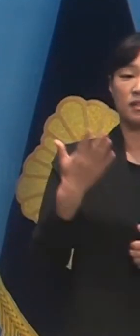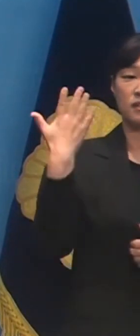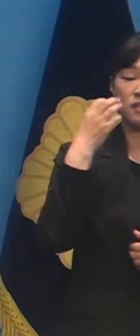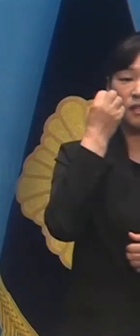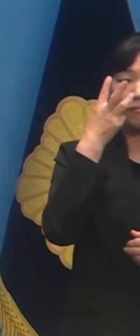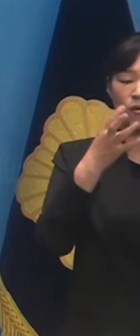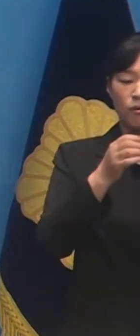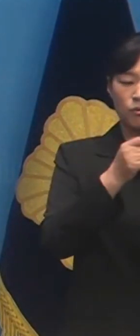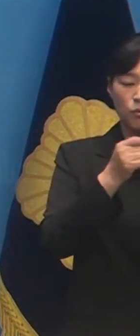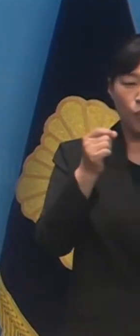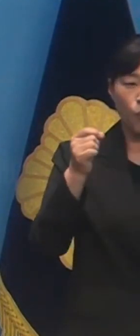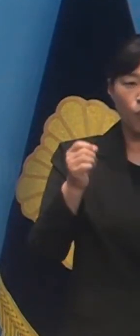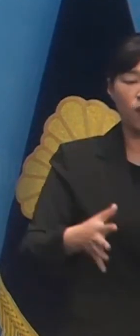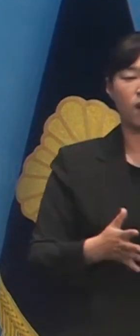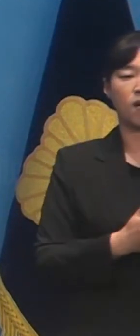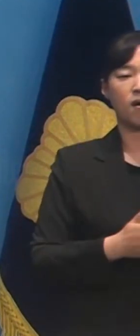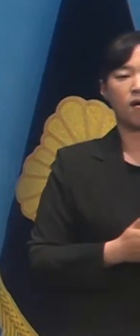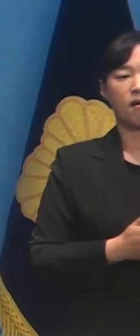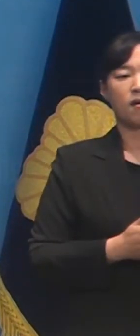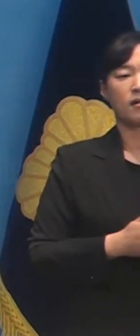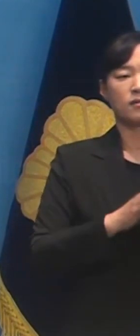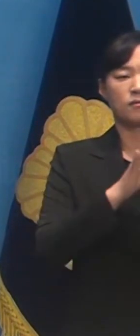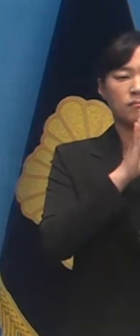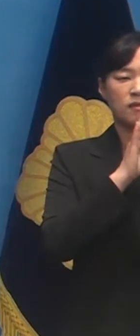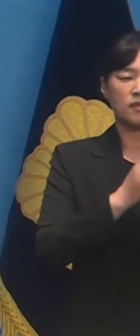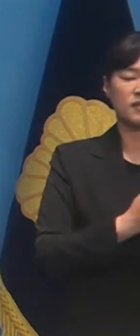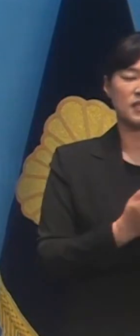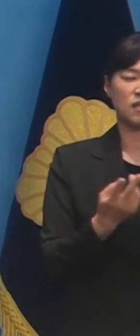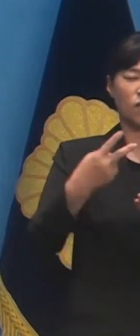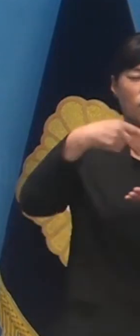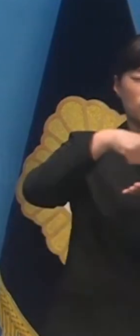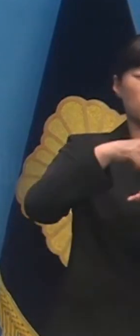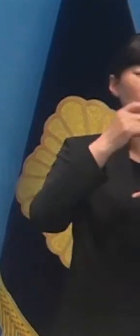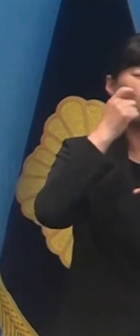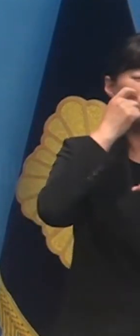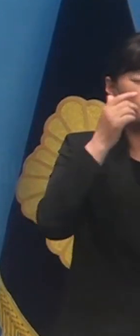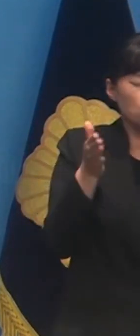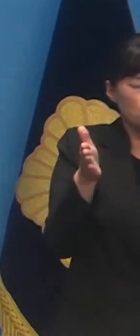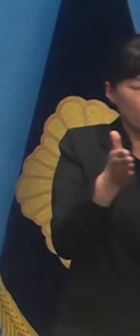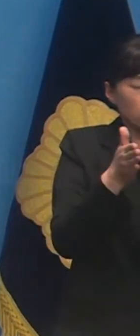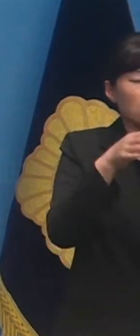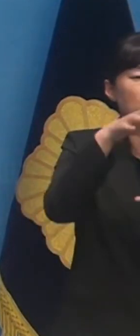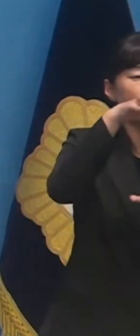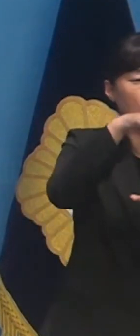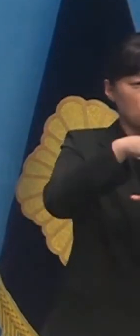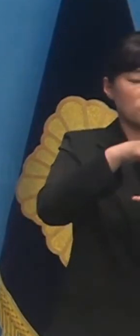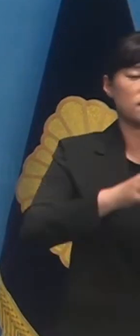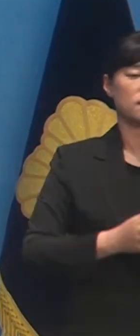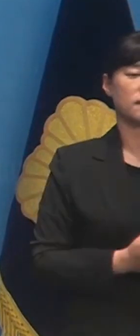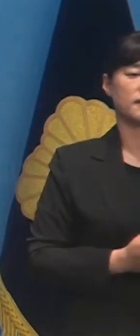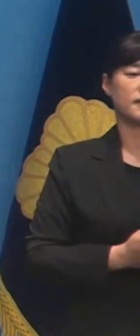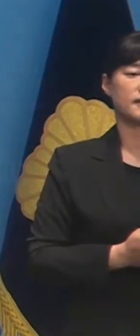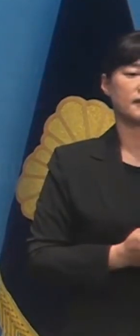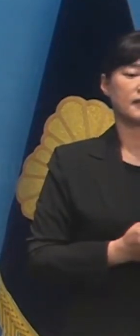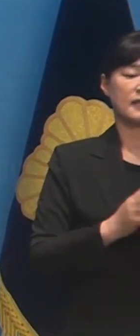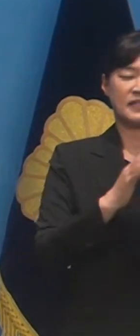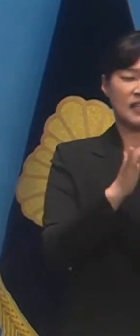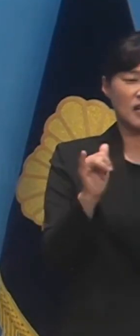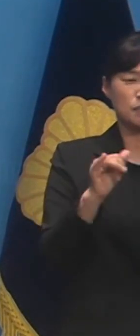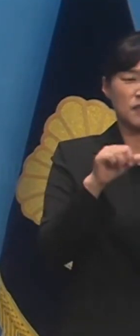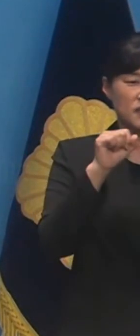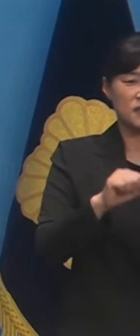지난 3개월 가까이 몸을 눕힐 수도, 일어설 수도 없는 좁은 공간, 사람이 있을